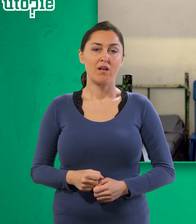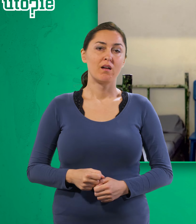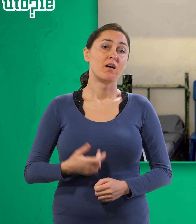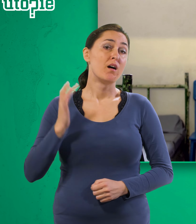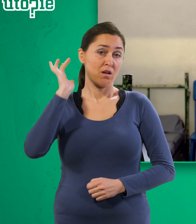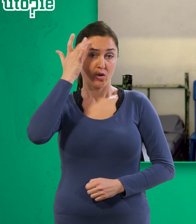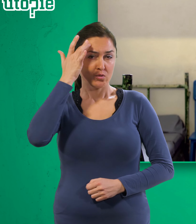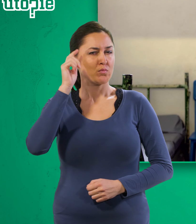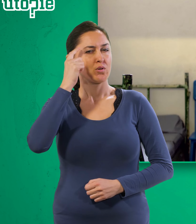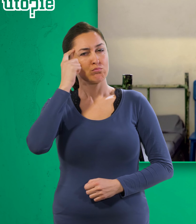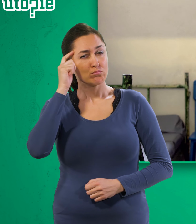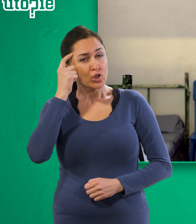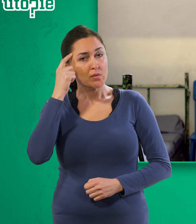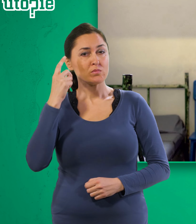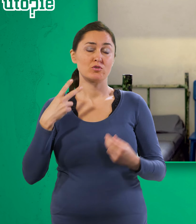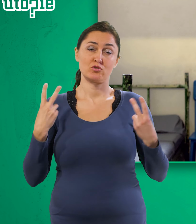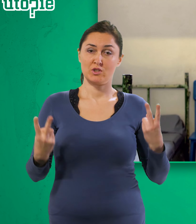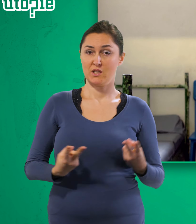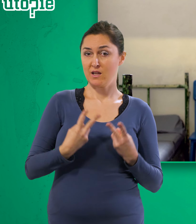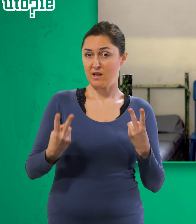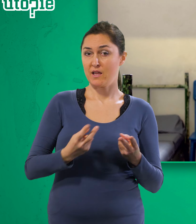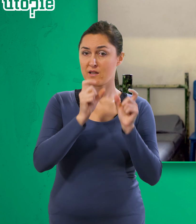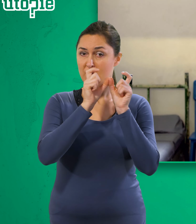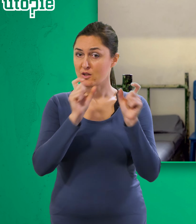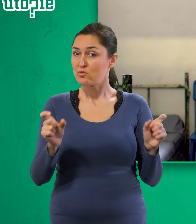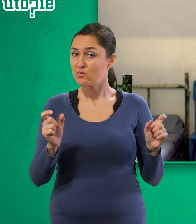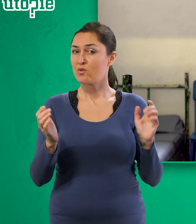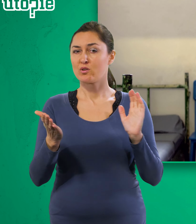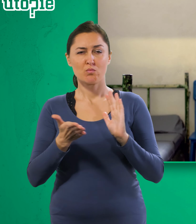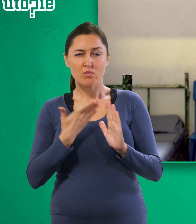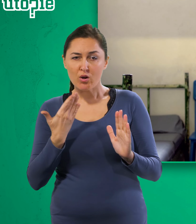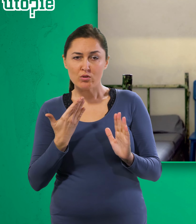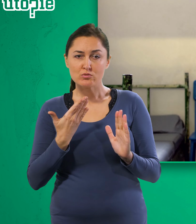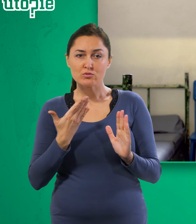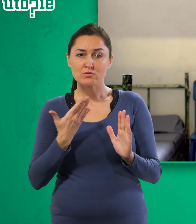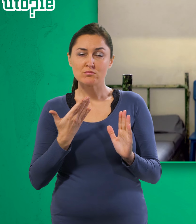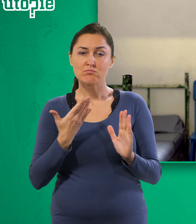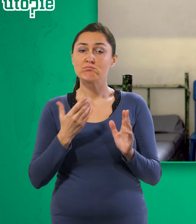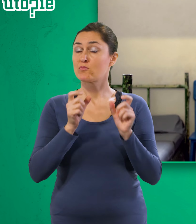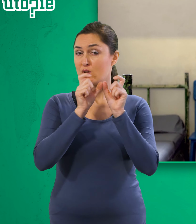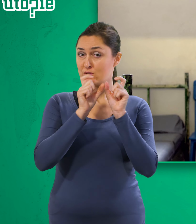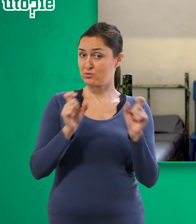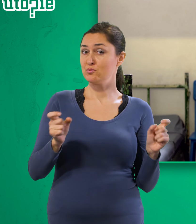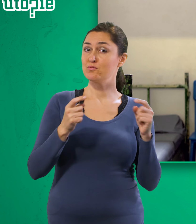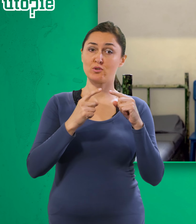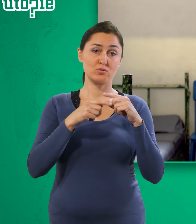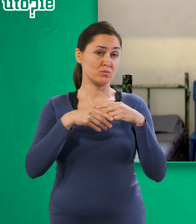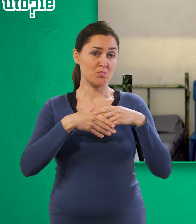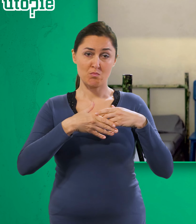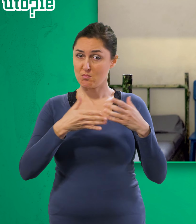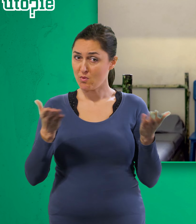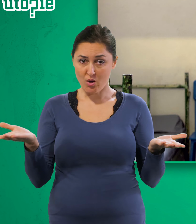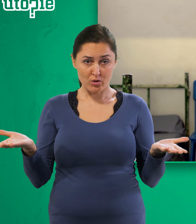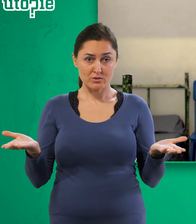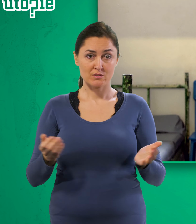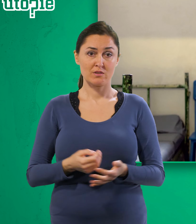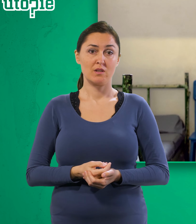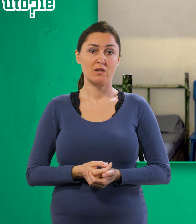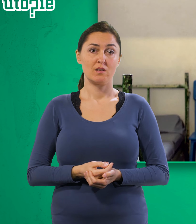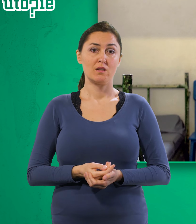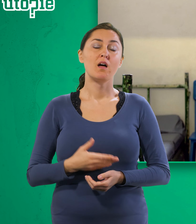našeho pohledu nejdůležitějších je selhání rodiny, respektive rodiny v tom smyslu, že nebyla schopná dát